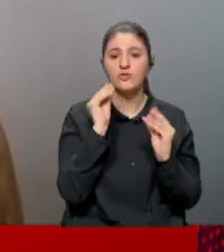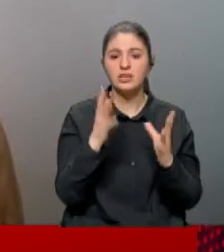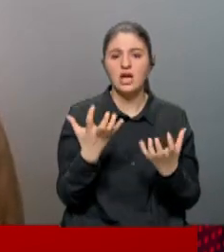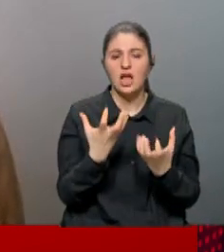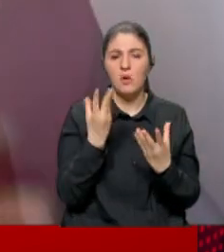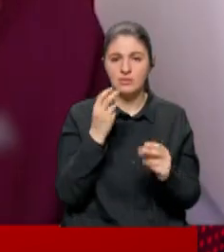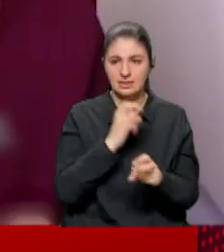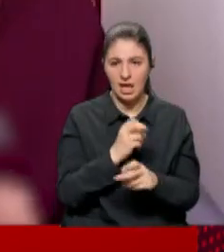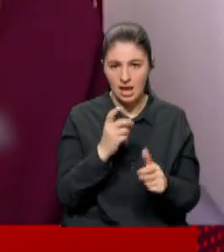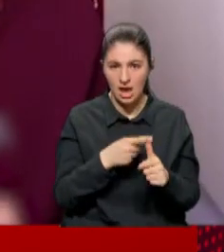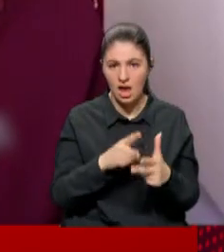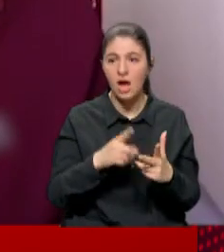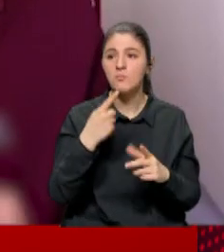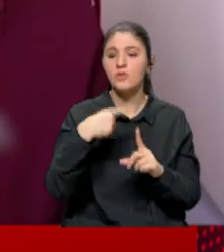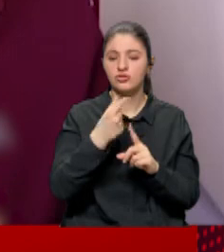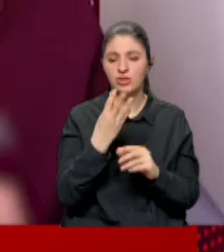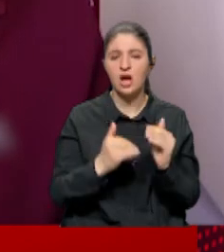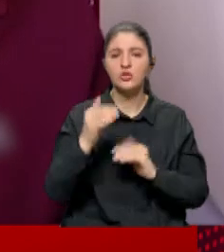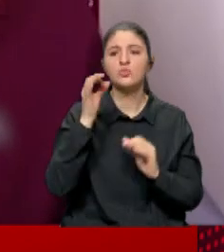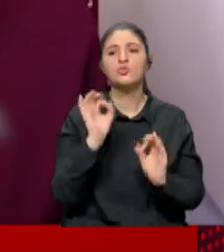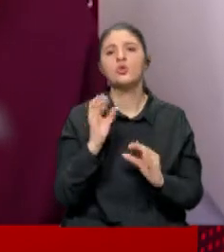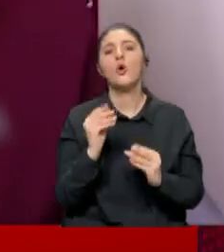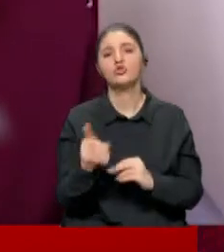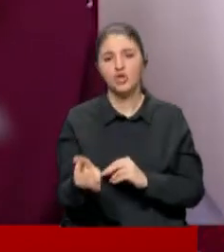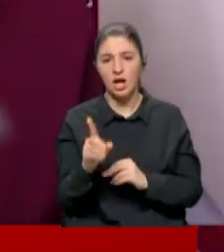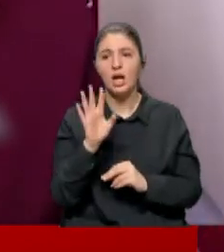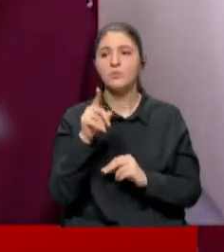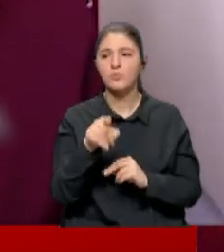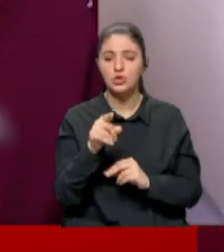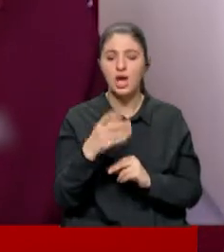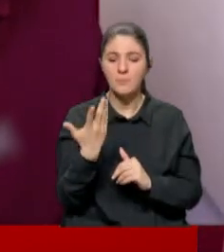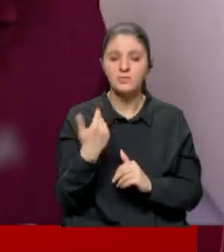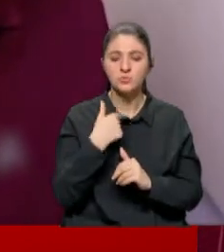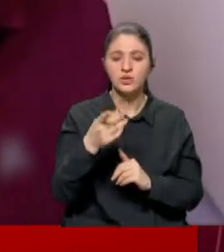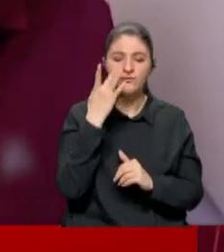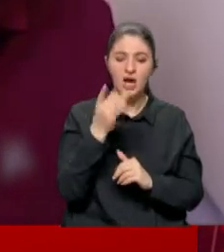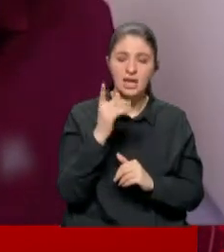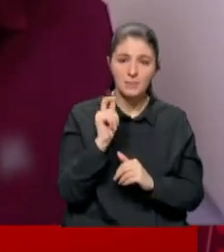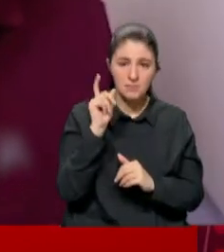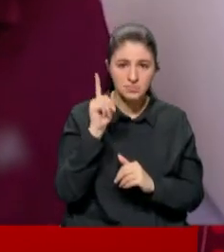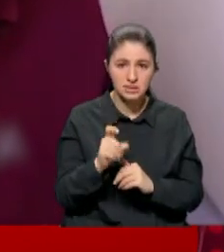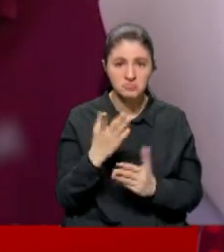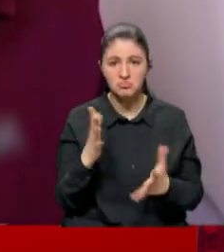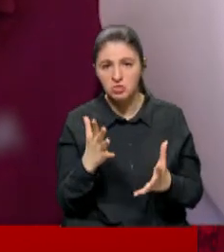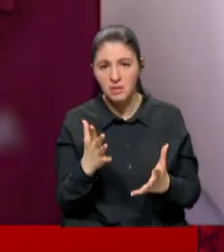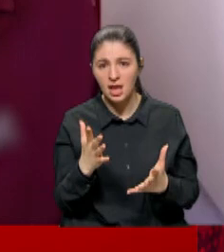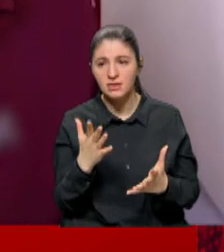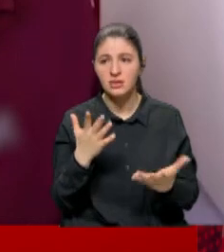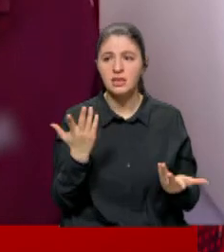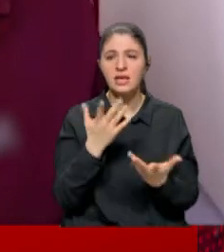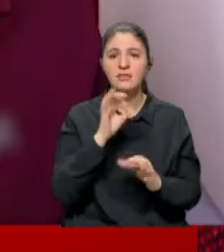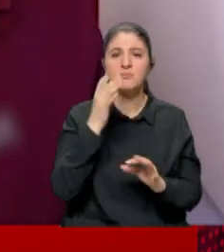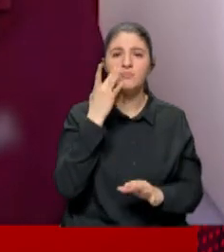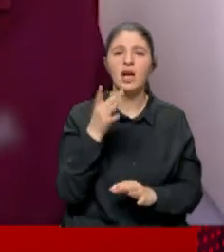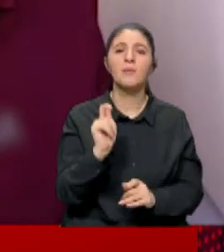kalabalık olması risk. Vaka sayısında artış mutlaka olmuş. Burada ama biz bunu fark eder miyiz? Muhtemelen tam